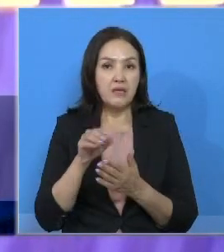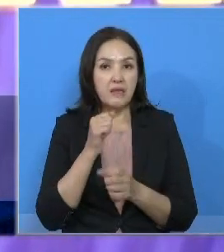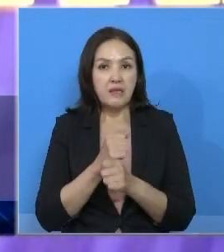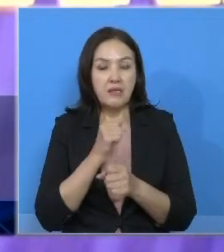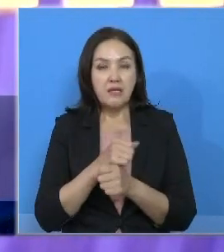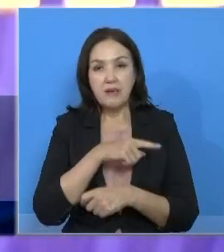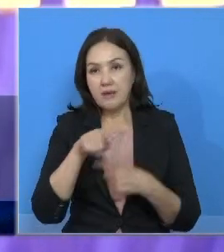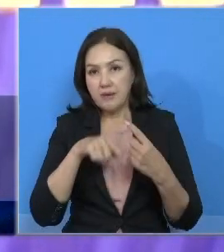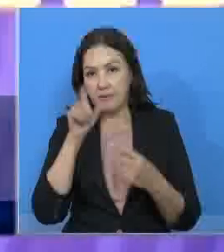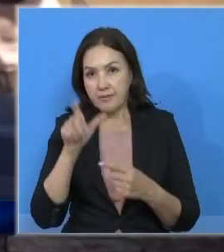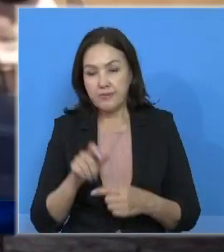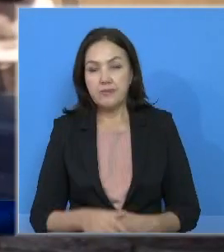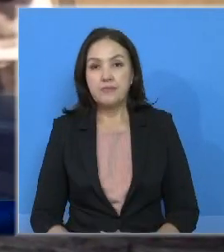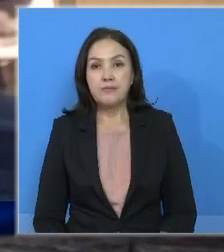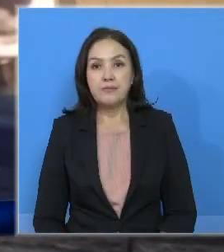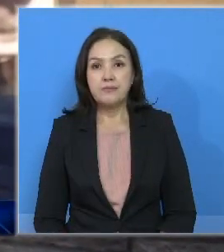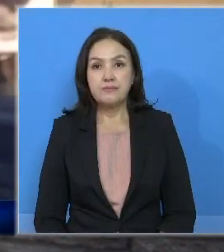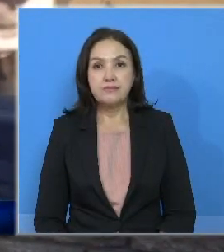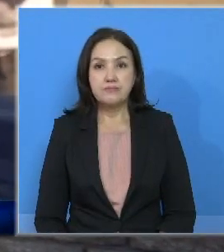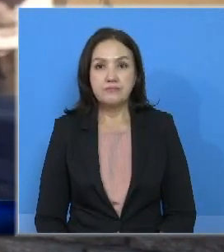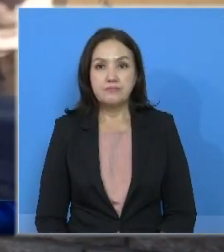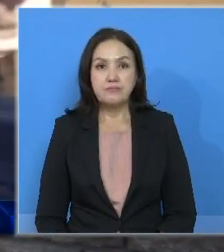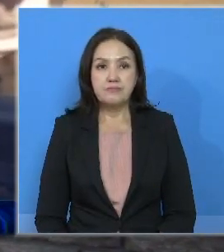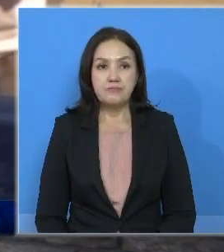работать предпринимателям.